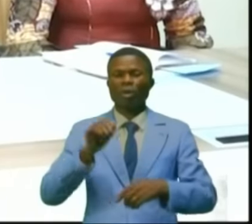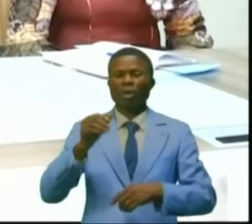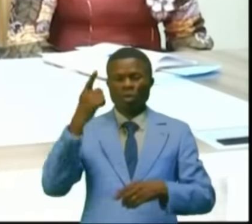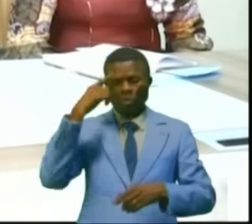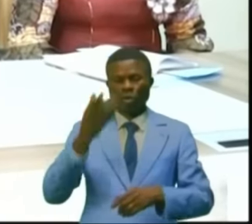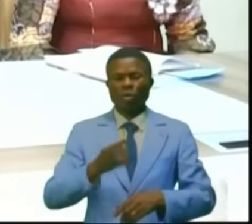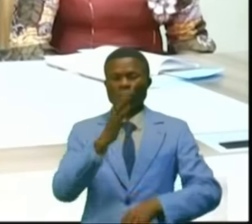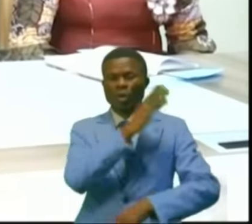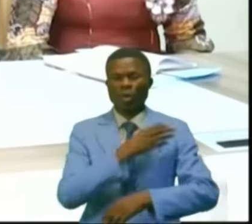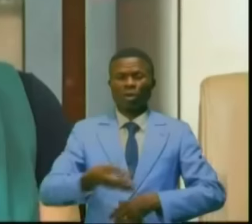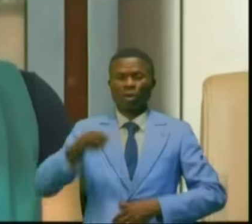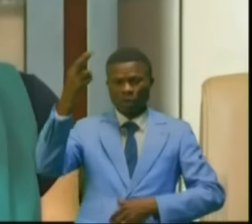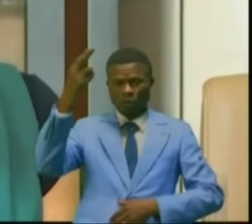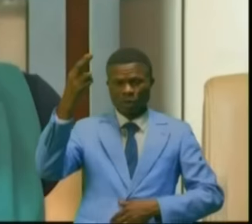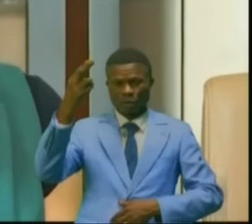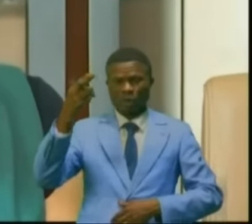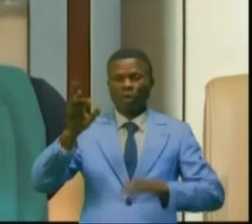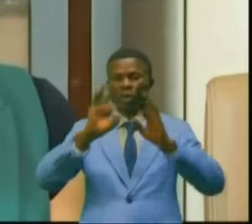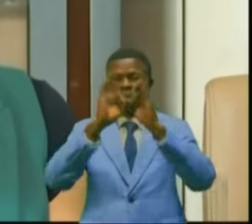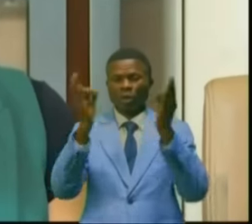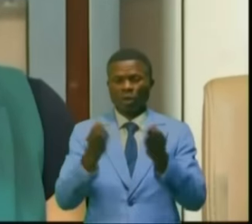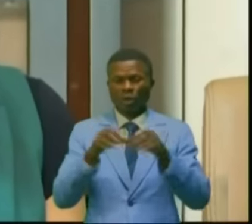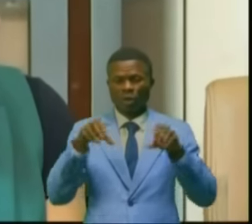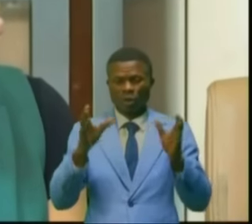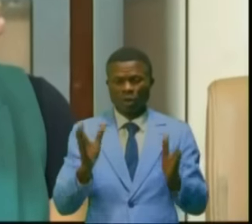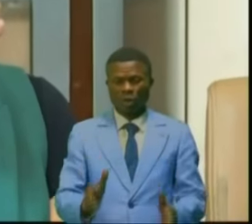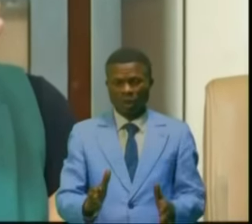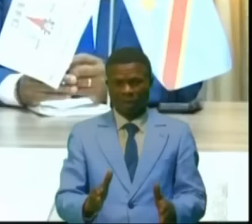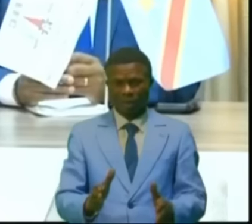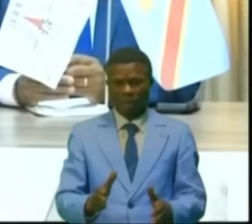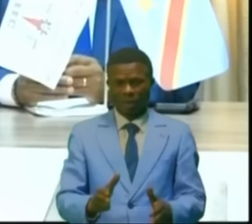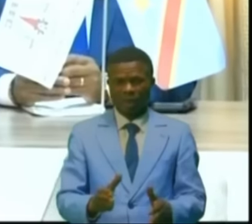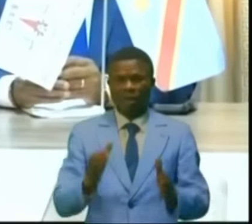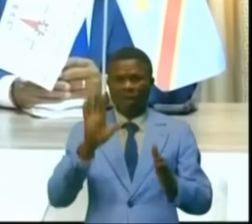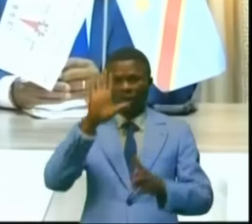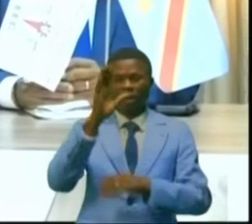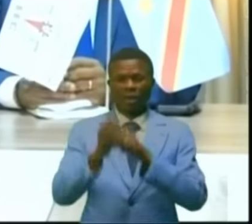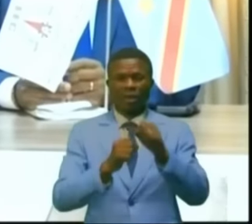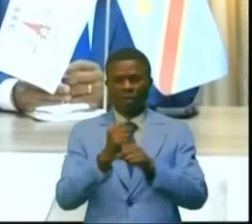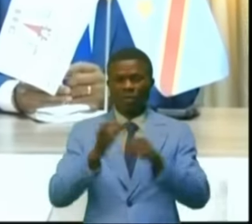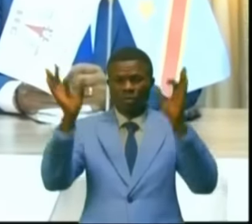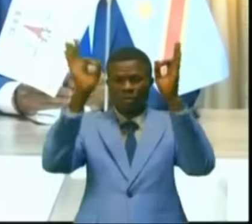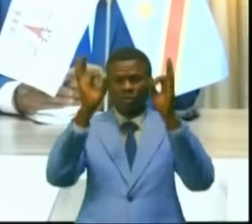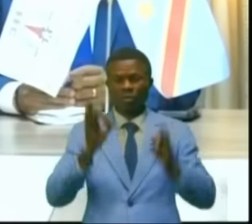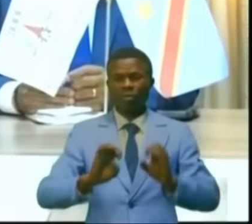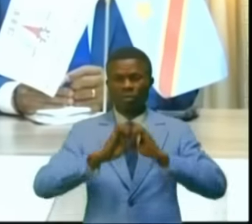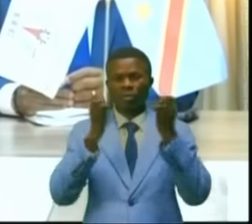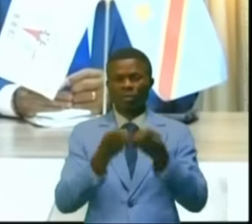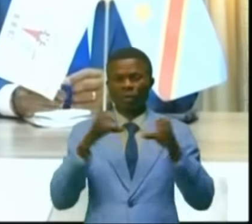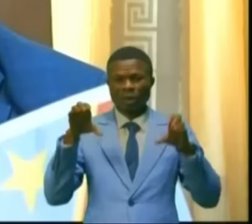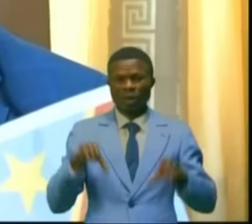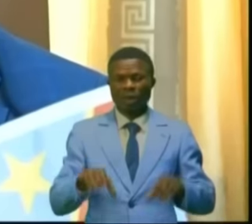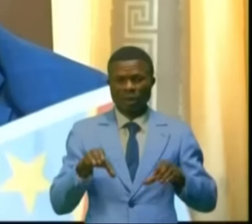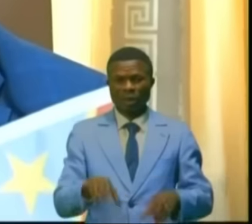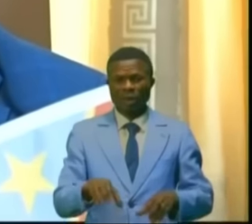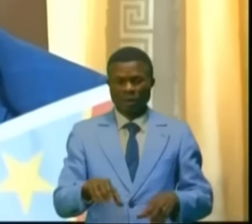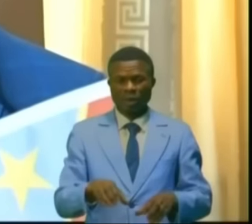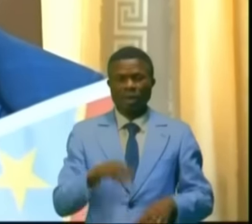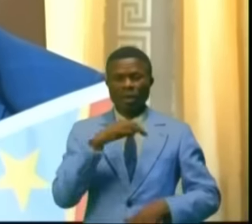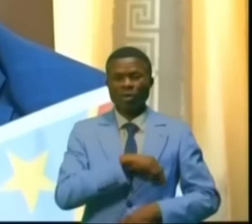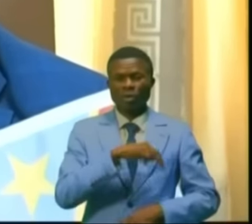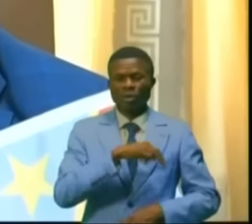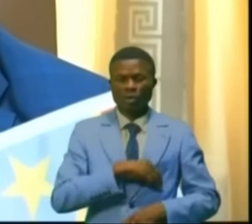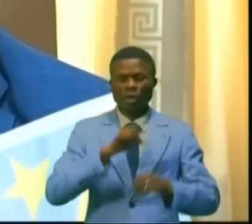élévation à la tête du patronat congolais. Cela fait 5 mois. La Fédération des entreprises du Congo a pour mission